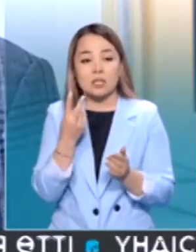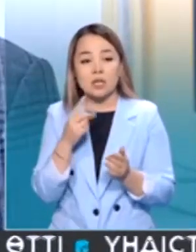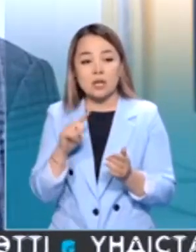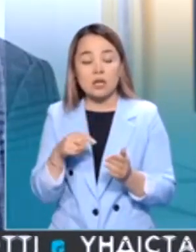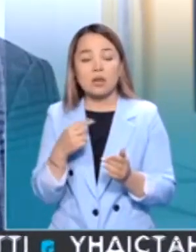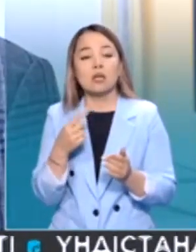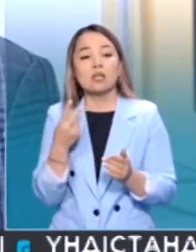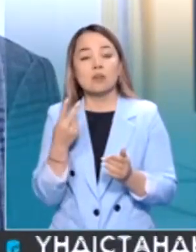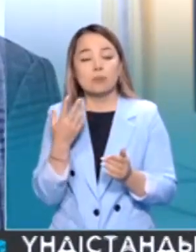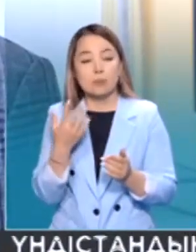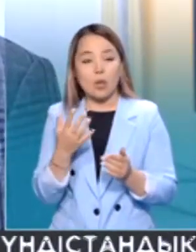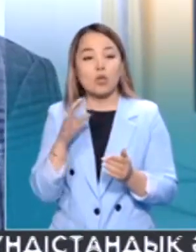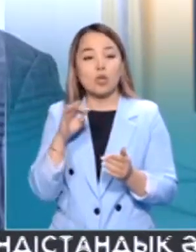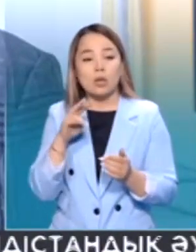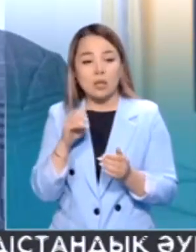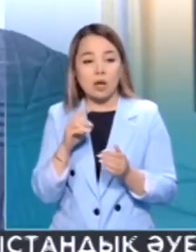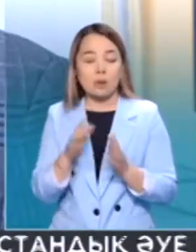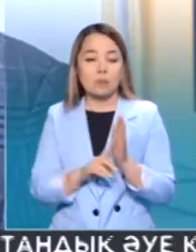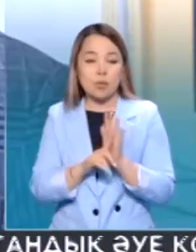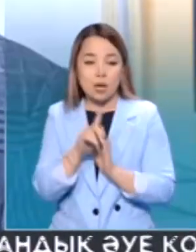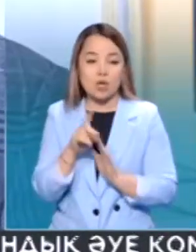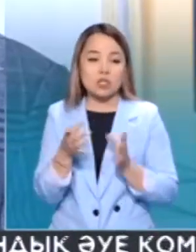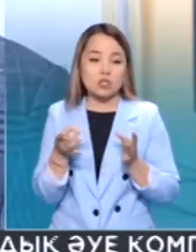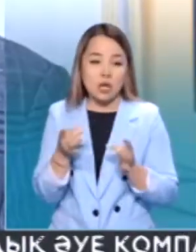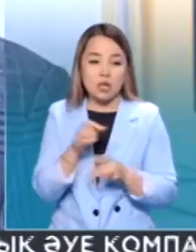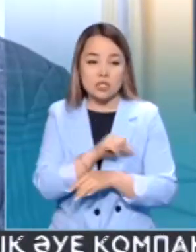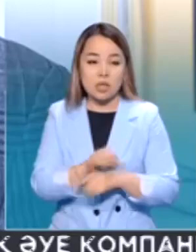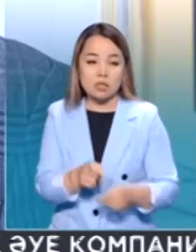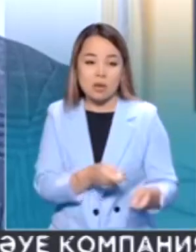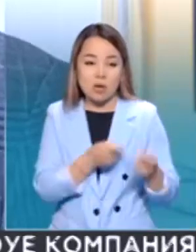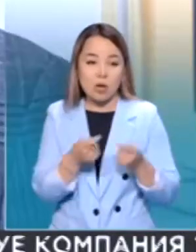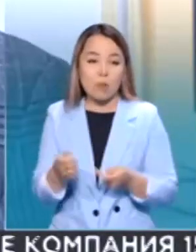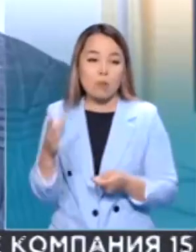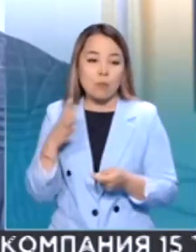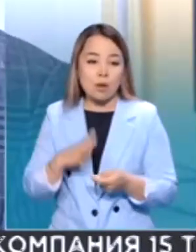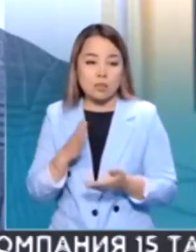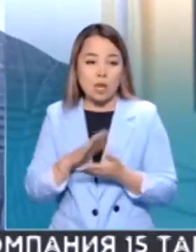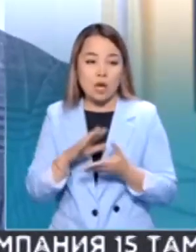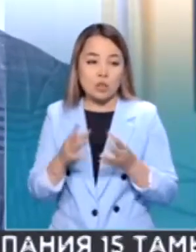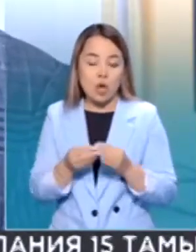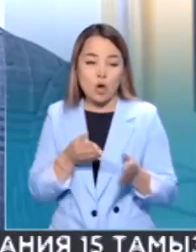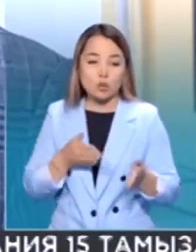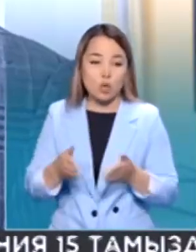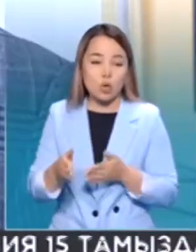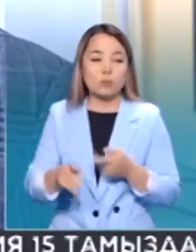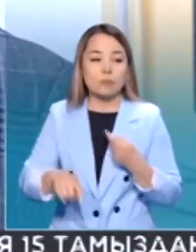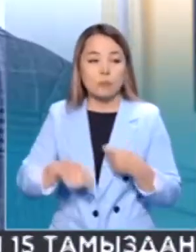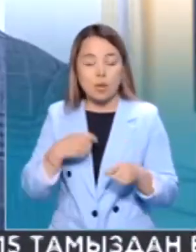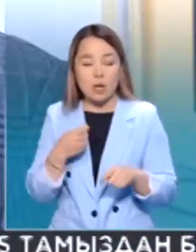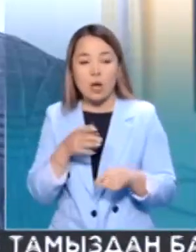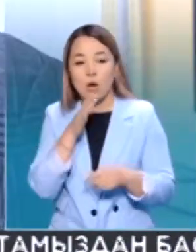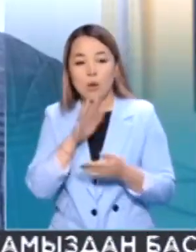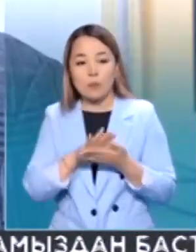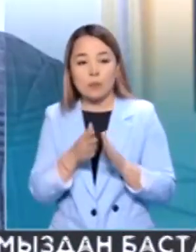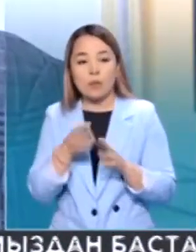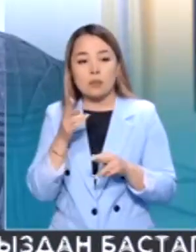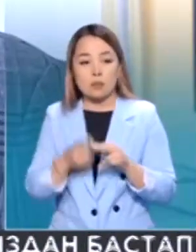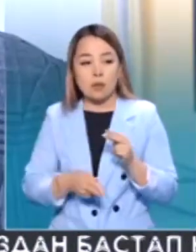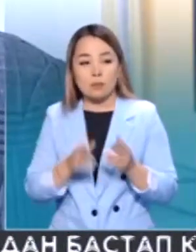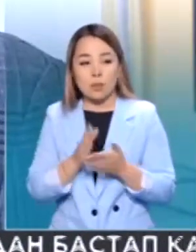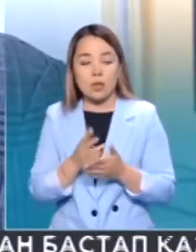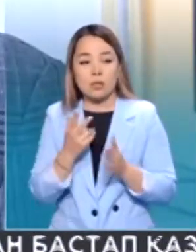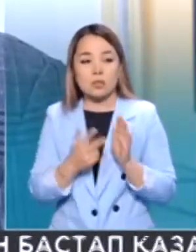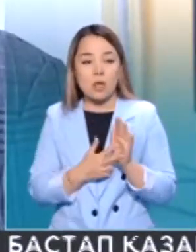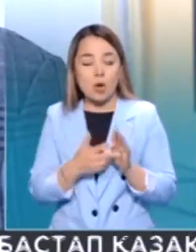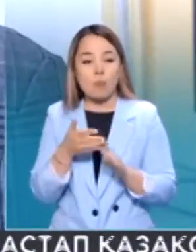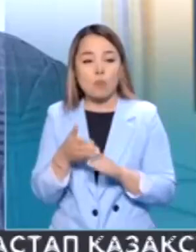2-2,5 мың тоннадан бастау керек. Сондықтан біз шикізатты шетелден тасуға мәжбүрміз. Нәтижесінде жол шығынынан, уақыттан ұтыламыз. Өткенде 8